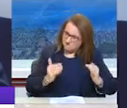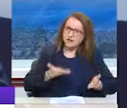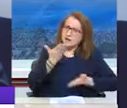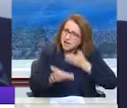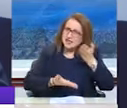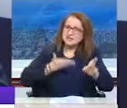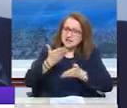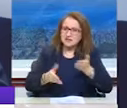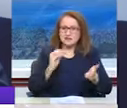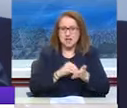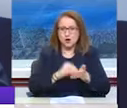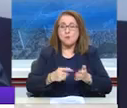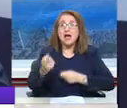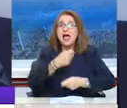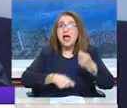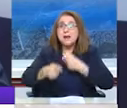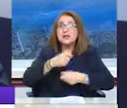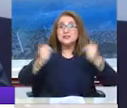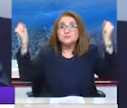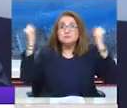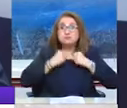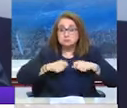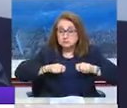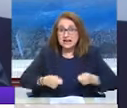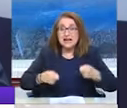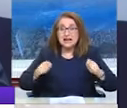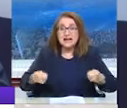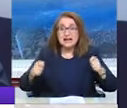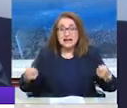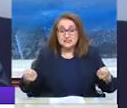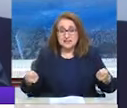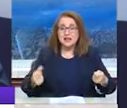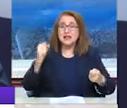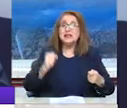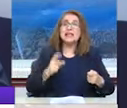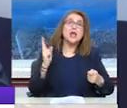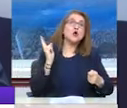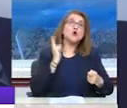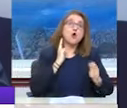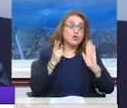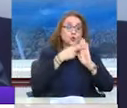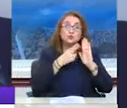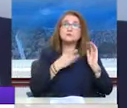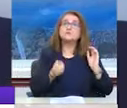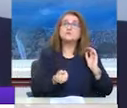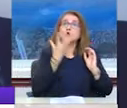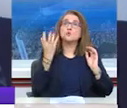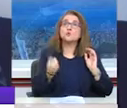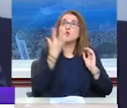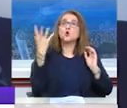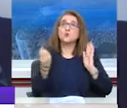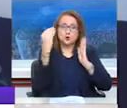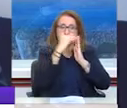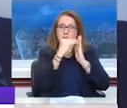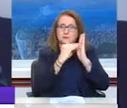πληγεί βάση ΚΑΔ και θα ενταχθούν και οι επιχειρήσεις που οι ΚΑΔ τους ανακοινώθηκαν σήμερα από το Υπουργείο Οικονομικών.